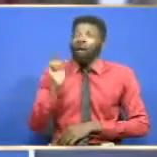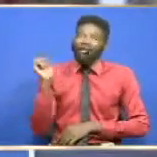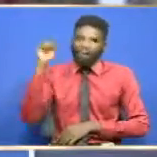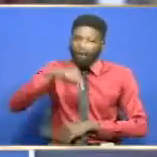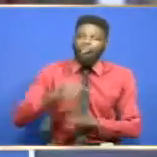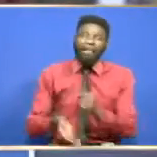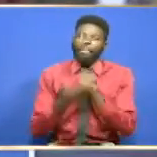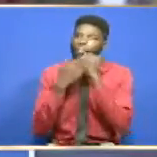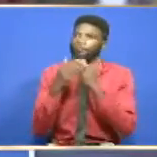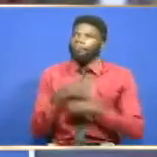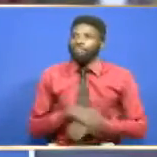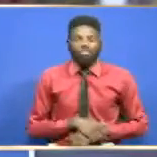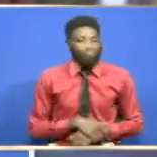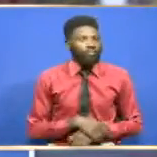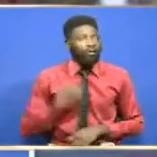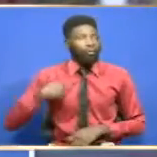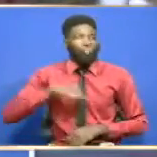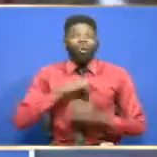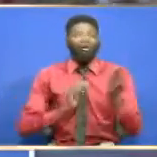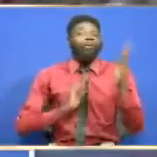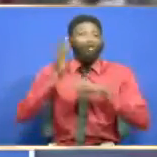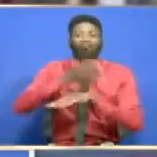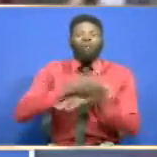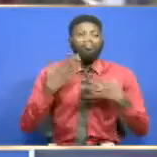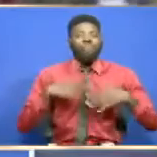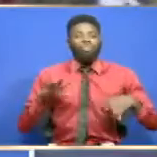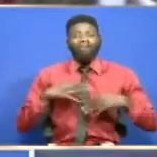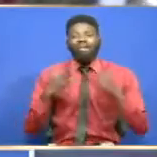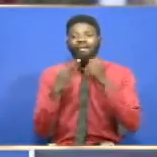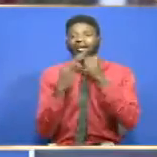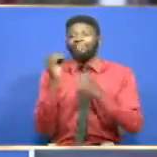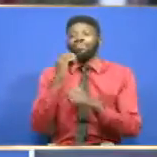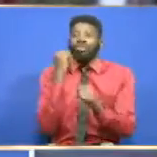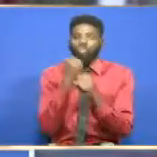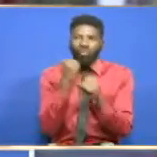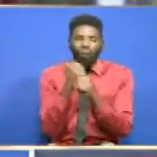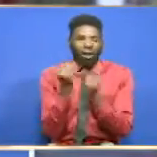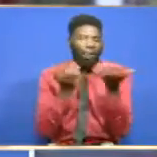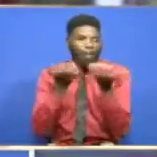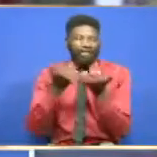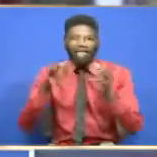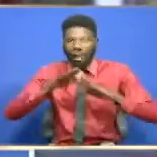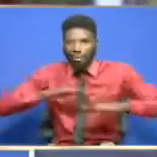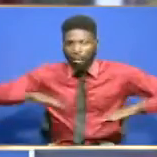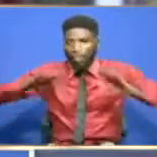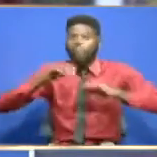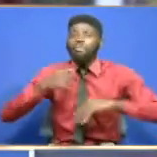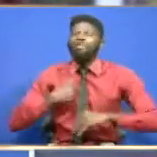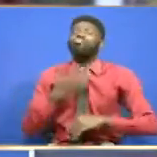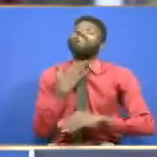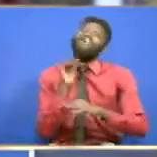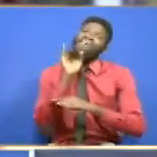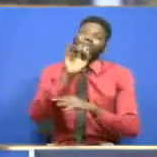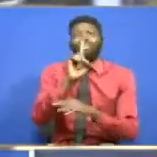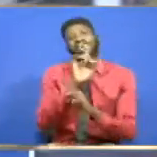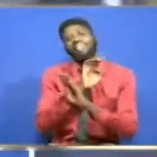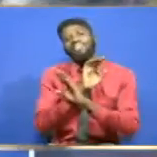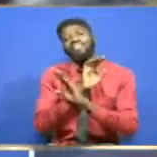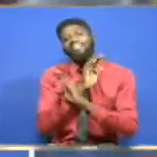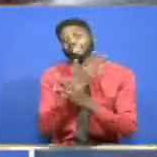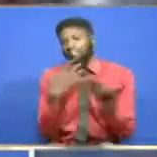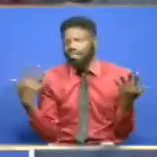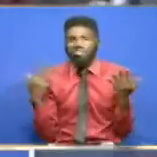wegi zaidi ya watu 80 mahali hapa tunafanya biashara. So kuambiwa tu nilikuwa ninauliza jambo moja. Kama hili